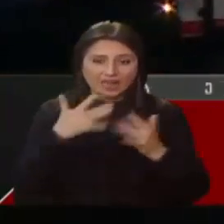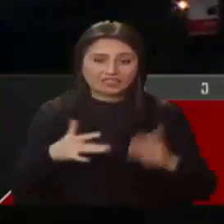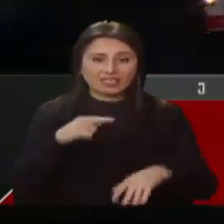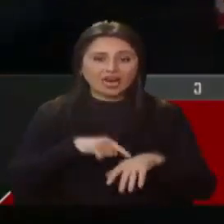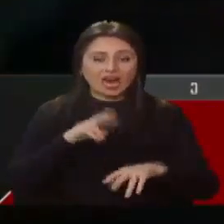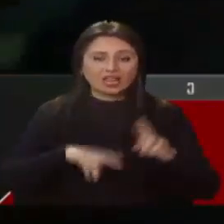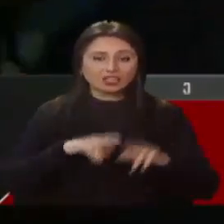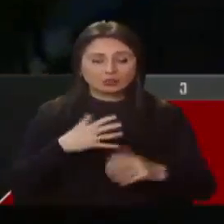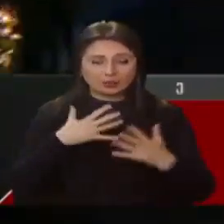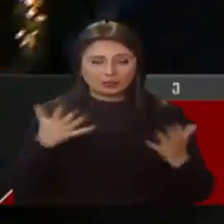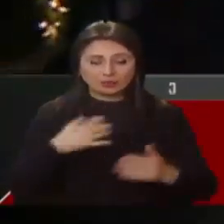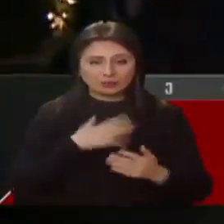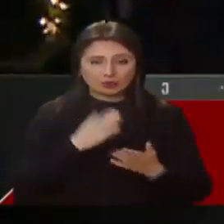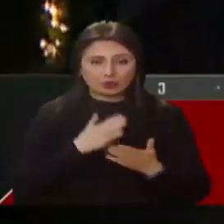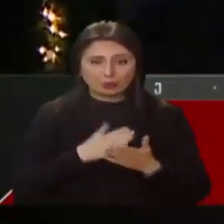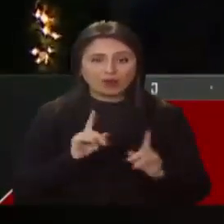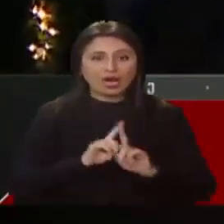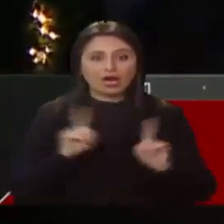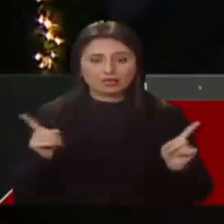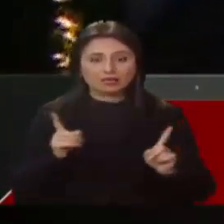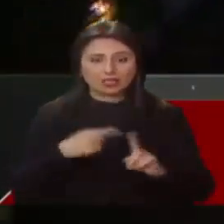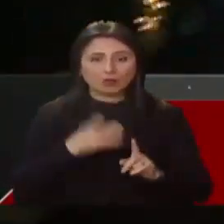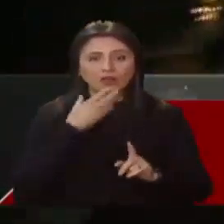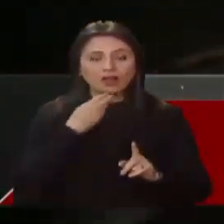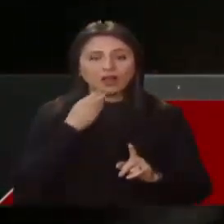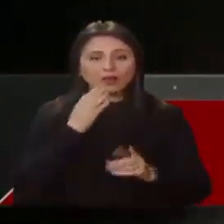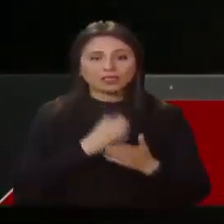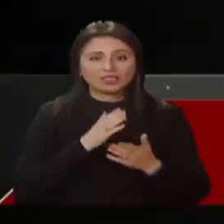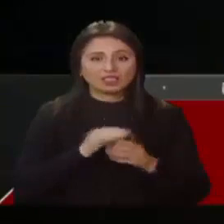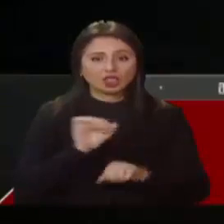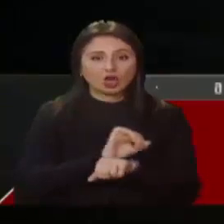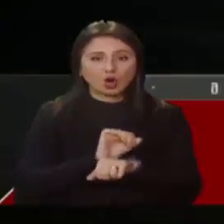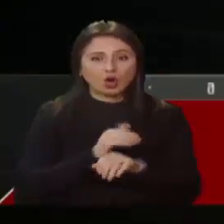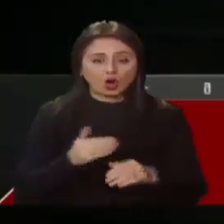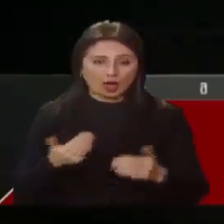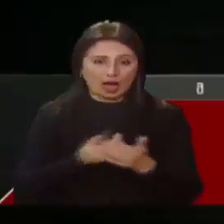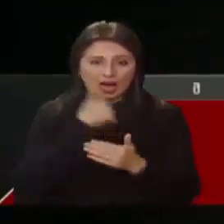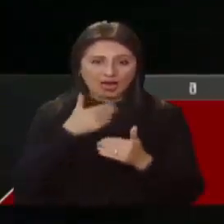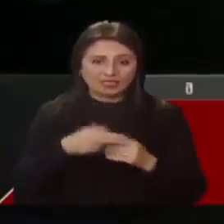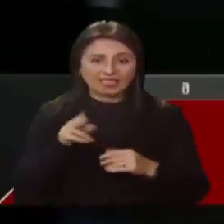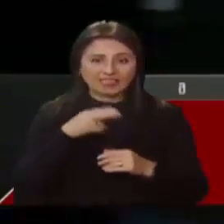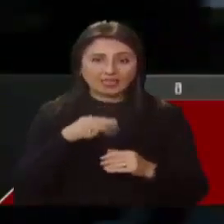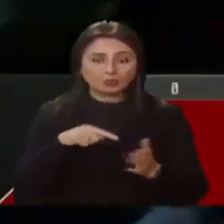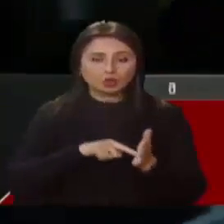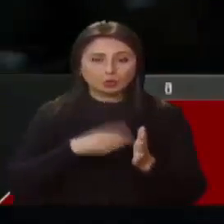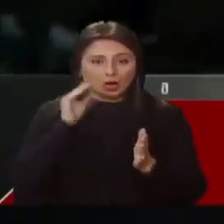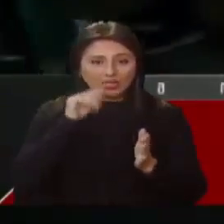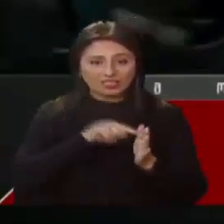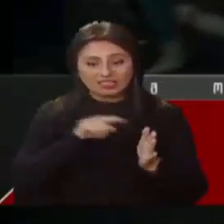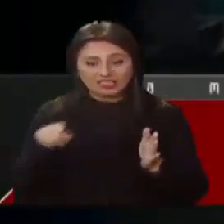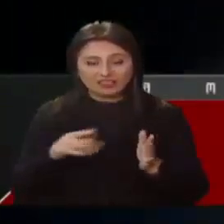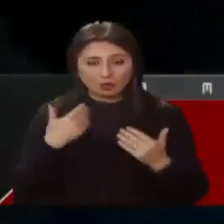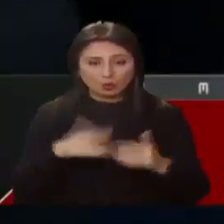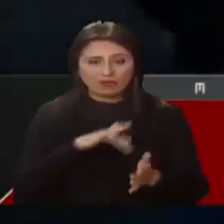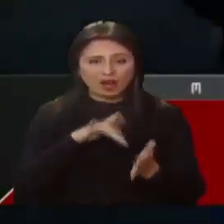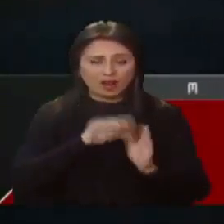განწყობა ძალიან დიდი მნიშვნელობა აქვს. განსაკუთრებულად ლამაზია გორი წინა საახალწლო დეკემბრის შუა რიცხვებიდან.